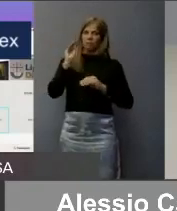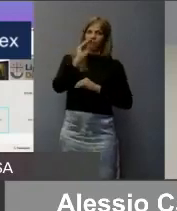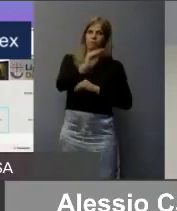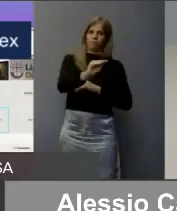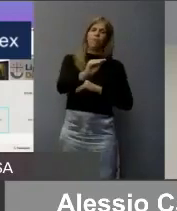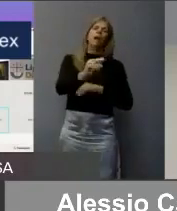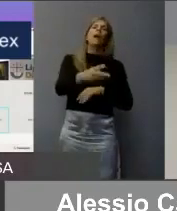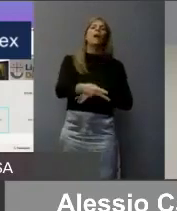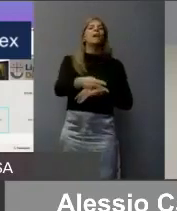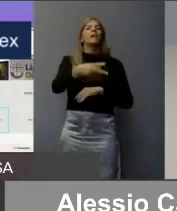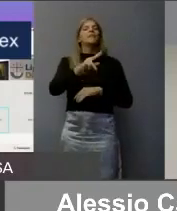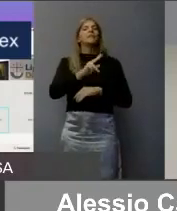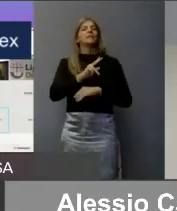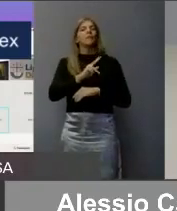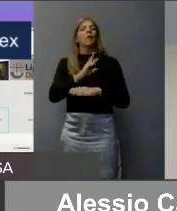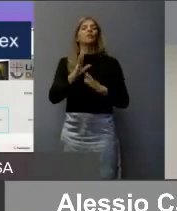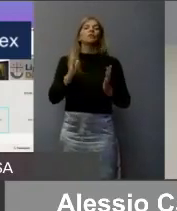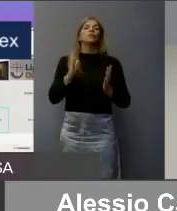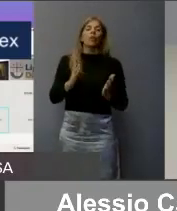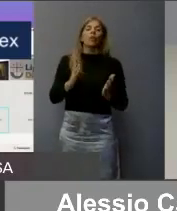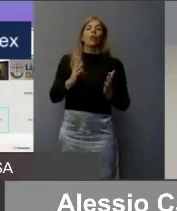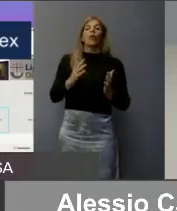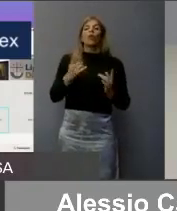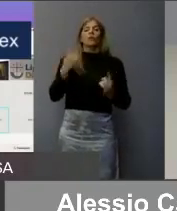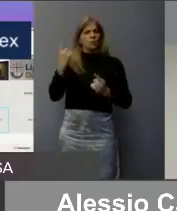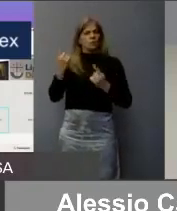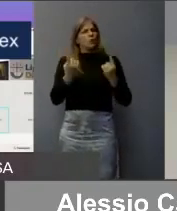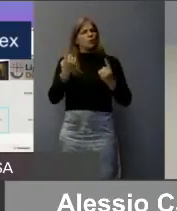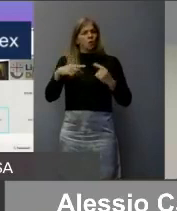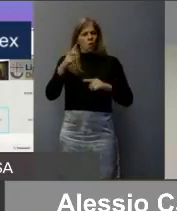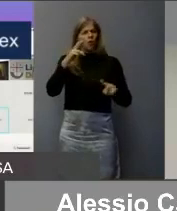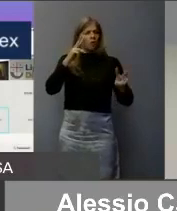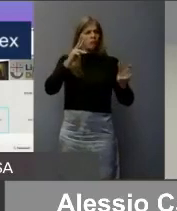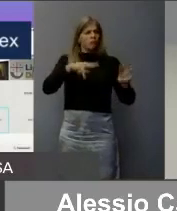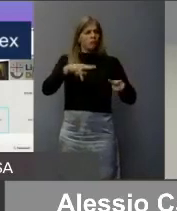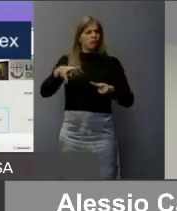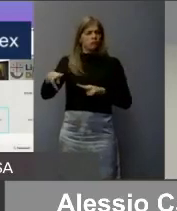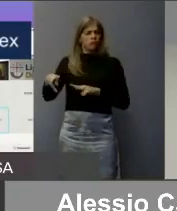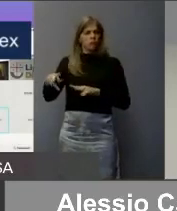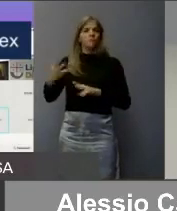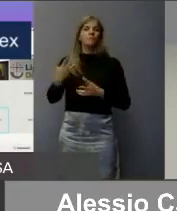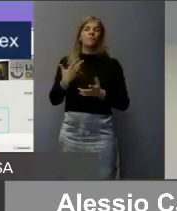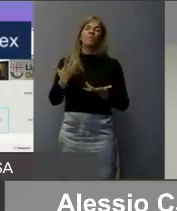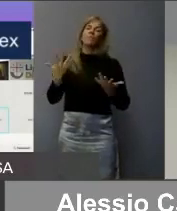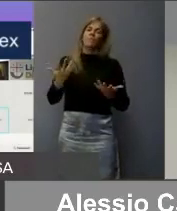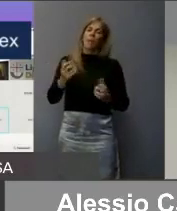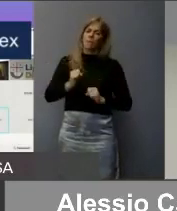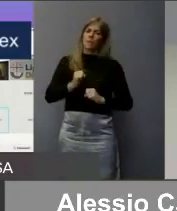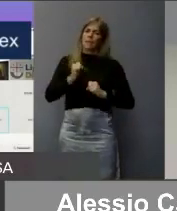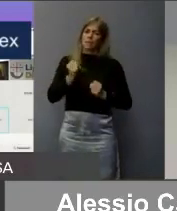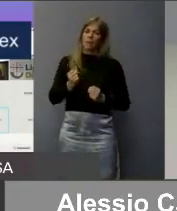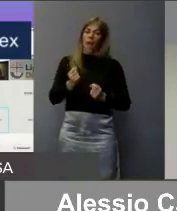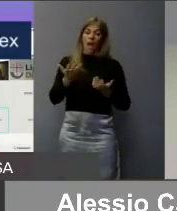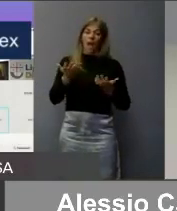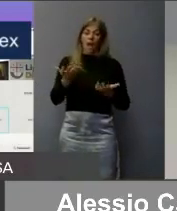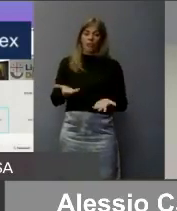la situazione era sotto controllo quello che è un po spiacevole il fatto che intanto non sia vero questo perché